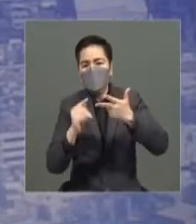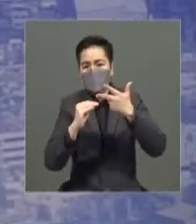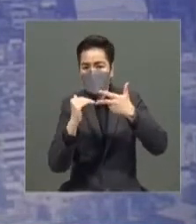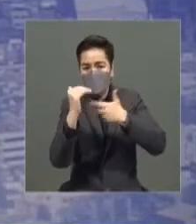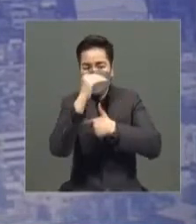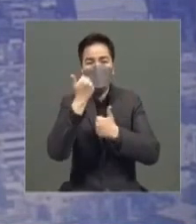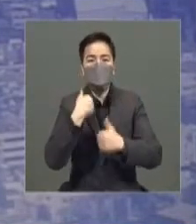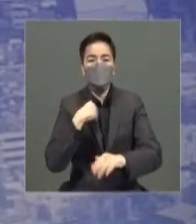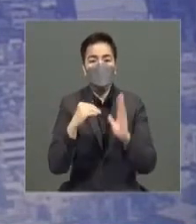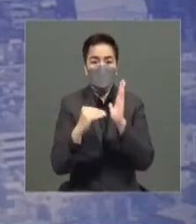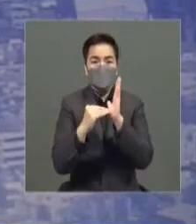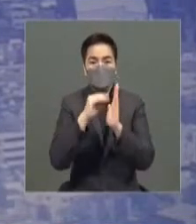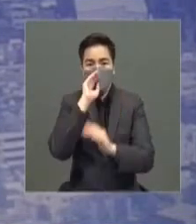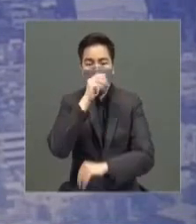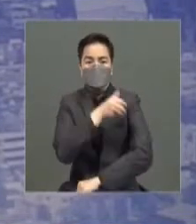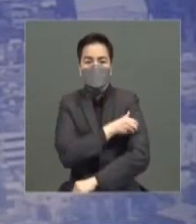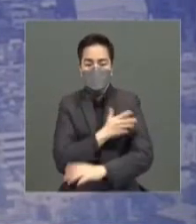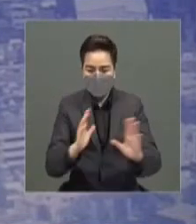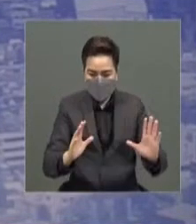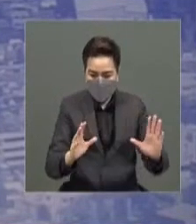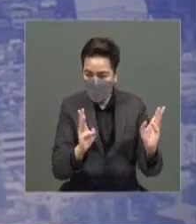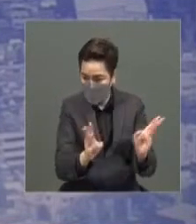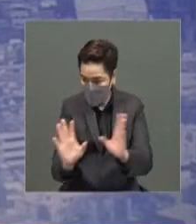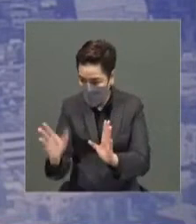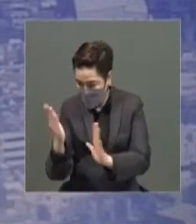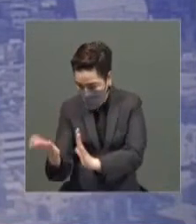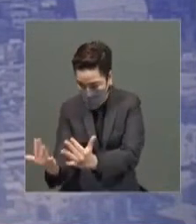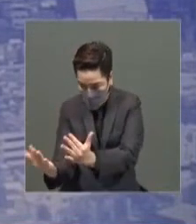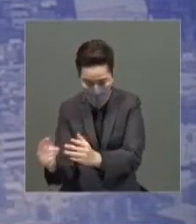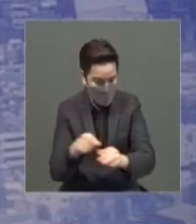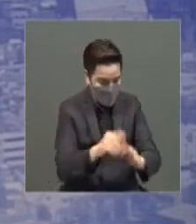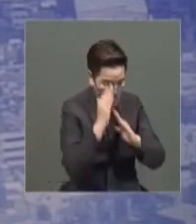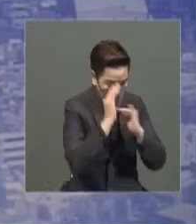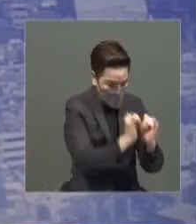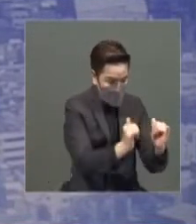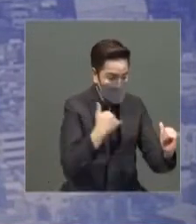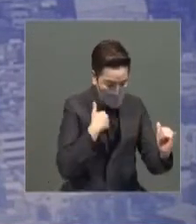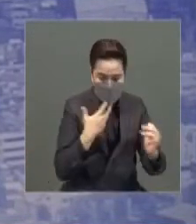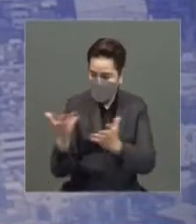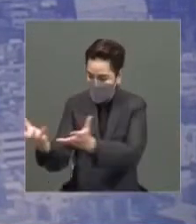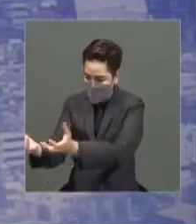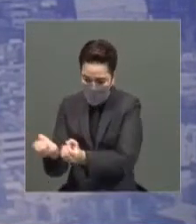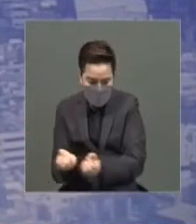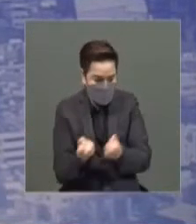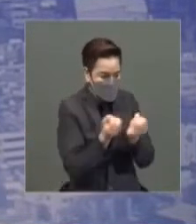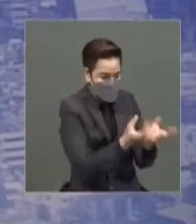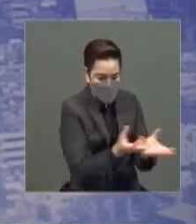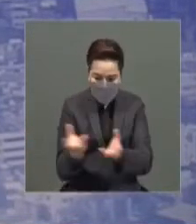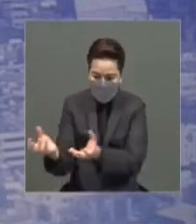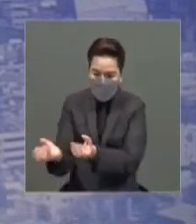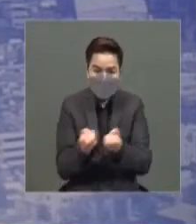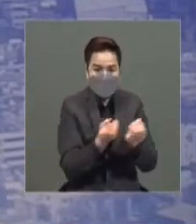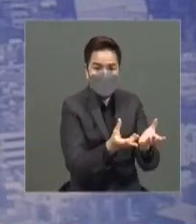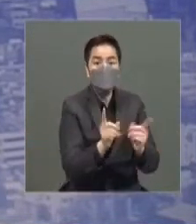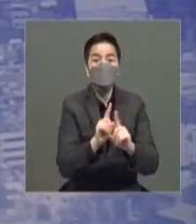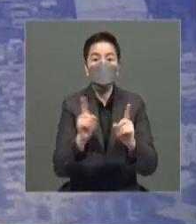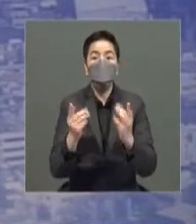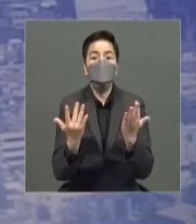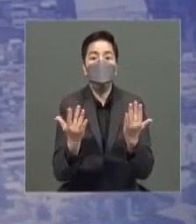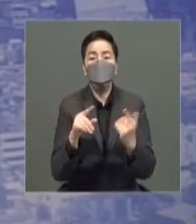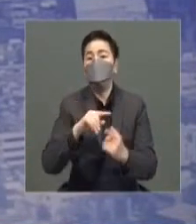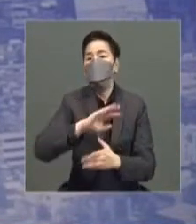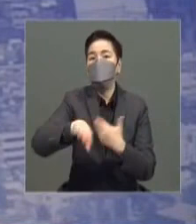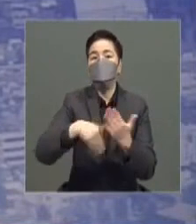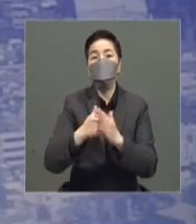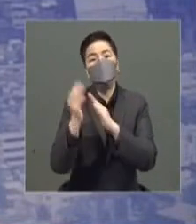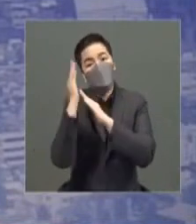พทย์สำนักอนามัยสำนักการแพทย์ก็พยายามหาเตียงช่วยเหลือให้ผู้ป่วยเหล่านี้เข้าสู่ระบบแต่ศักยภาพในการรองรับทั้